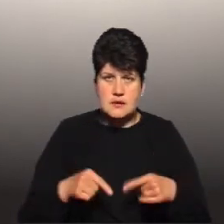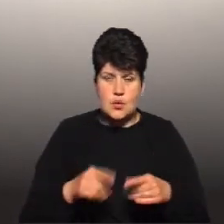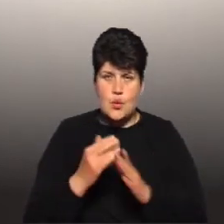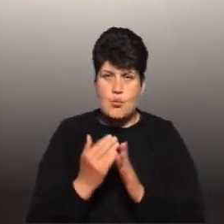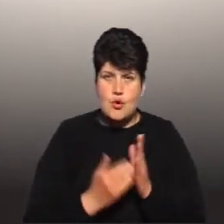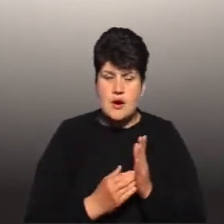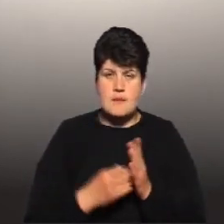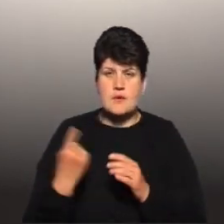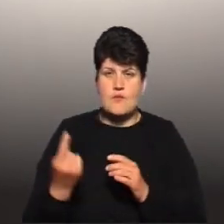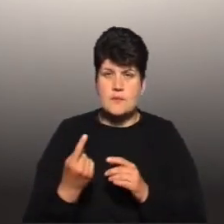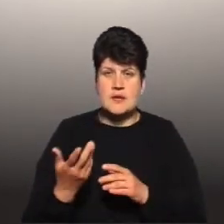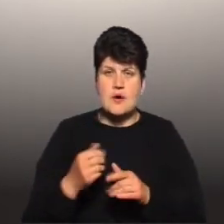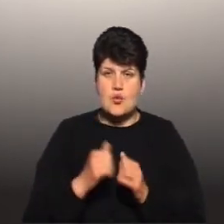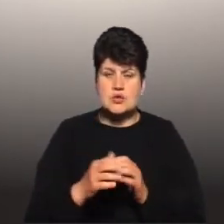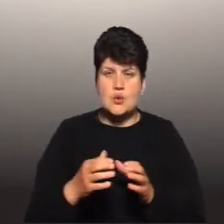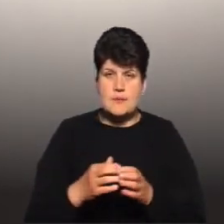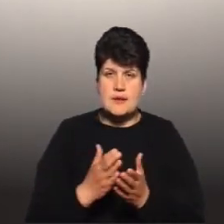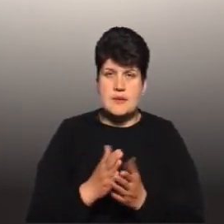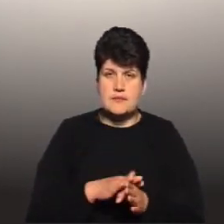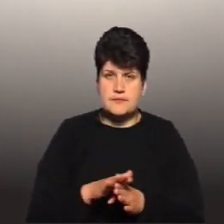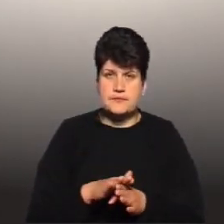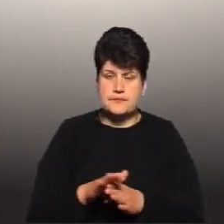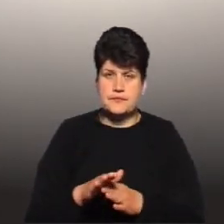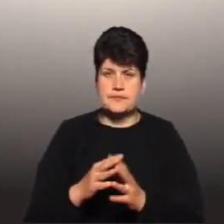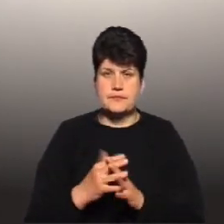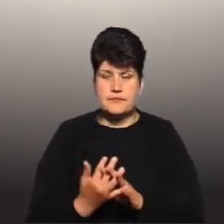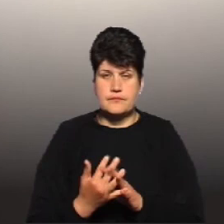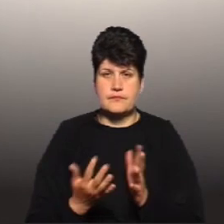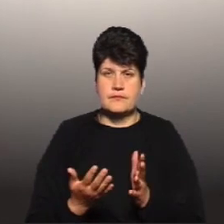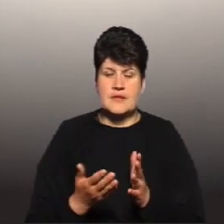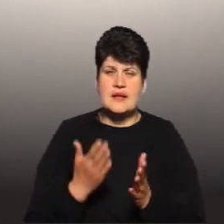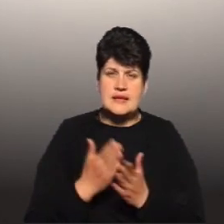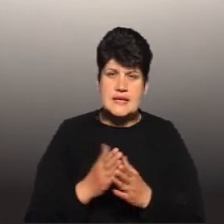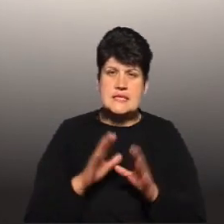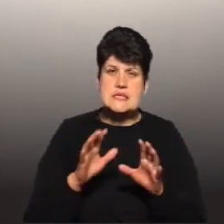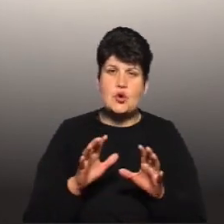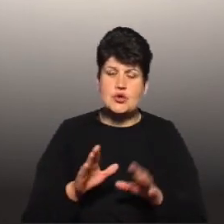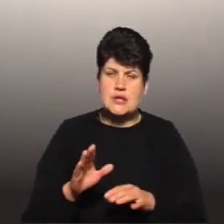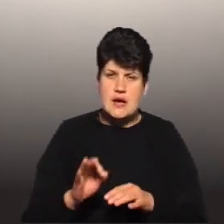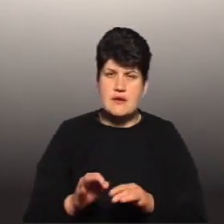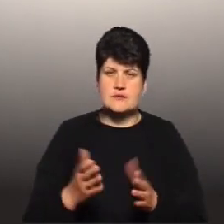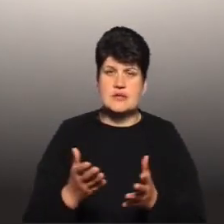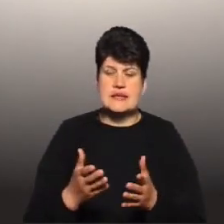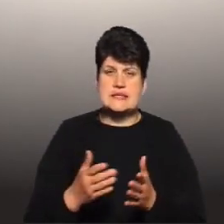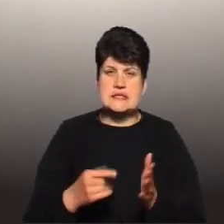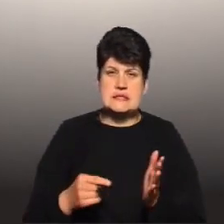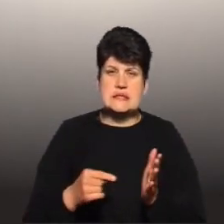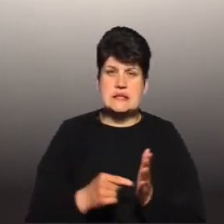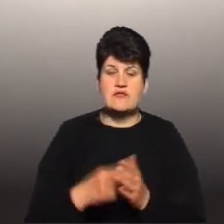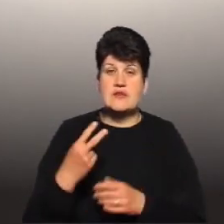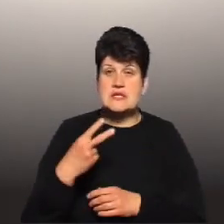кожна громада мала би дотримуватися, чи населений пункт. Ну, само собою, є законодавство, але все-таки якась стратегія, куди ми маємо рухатися.